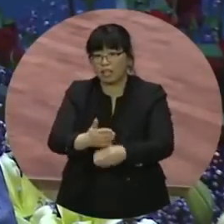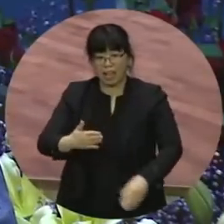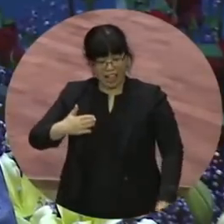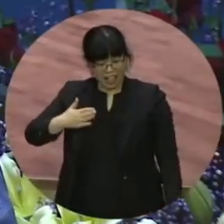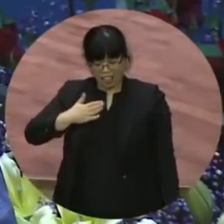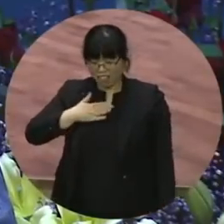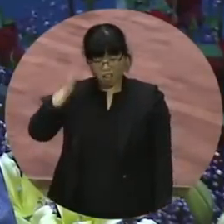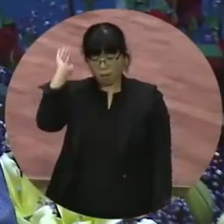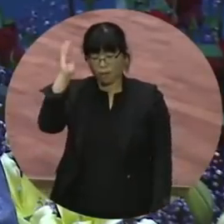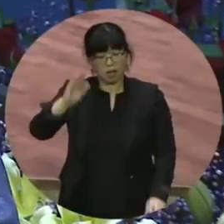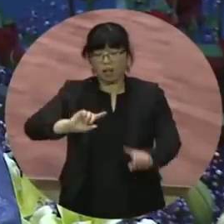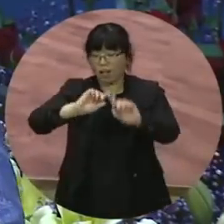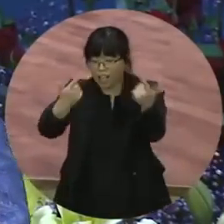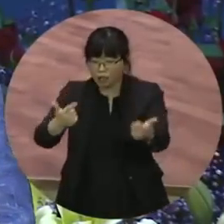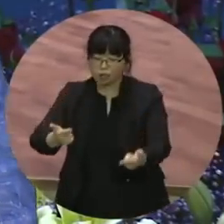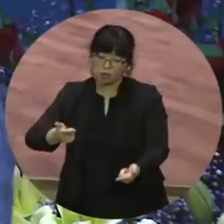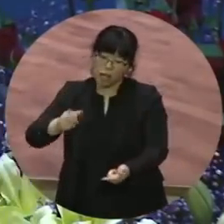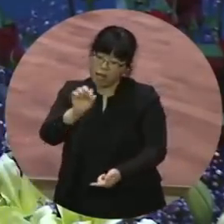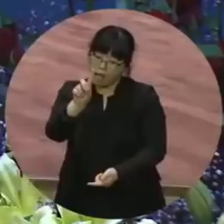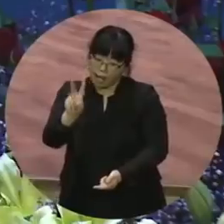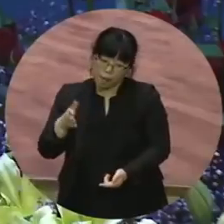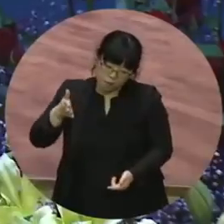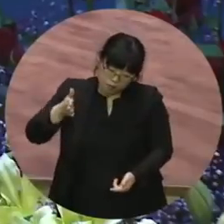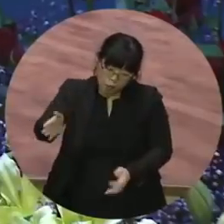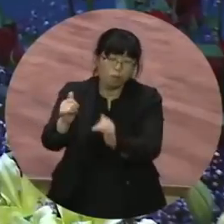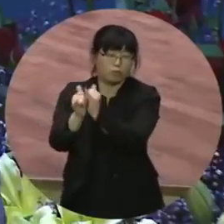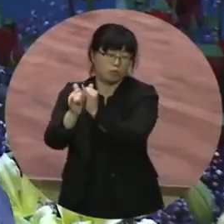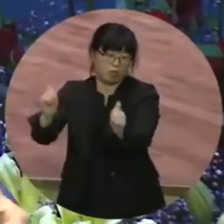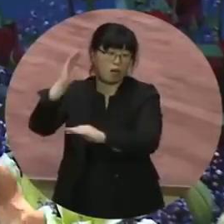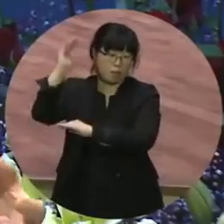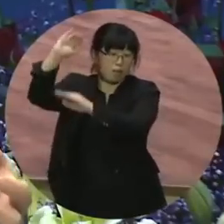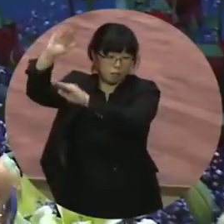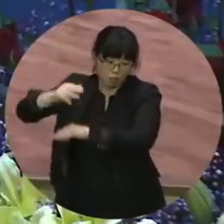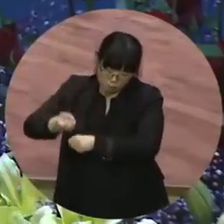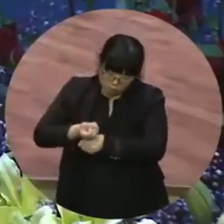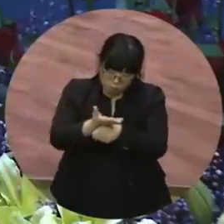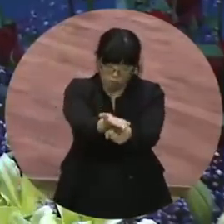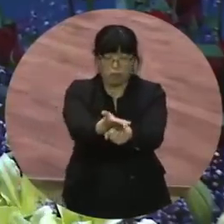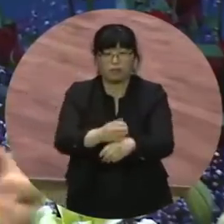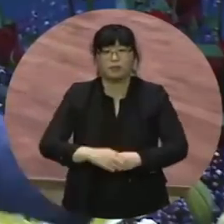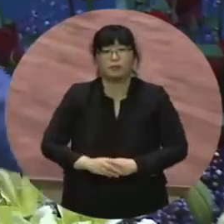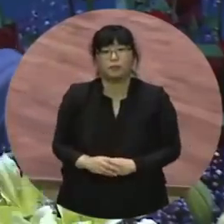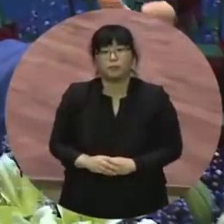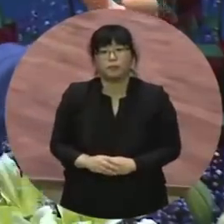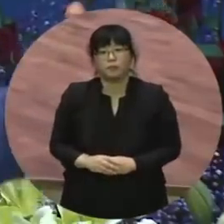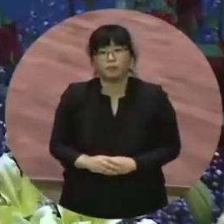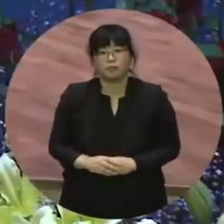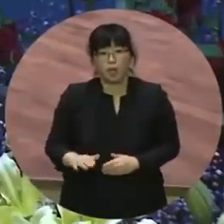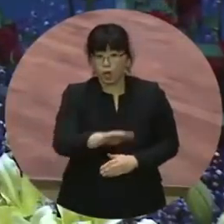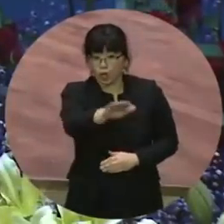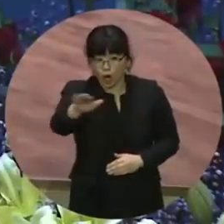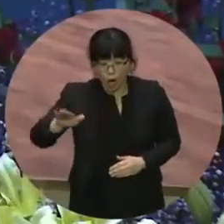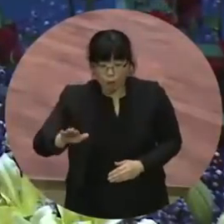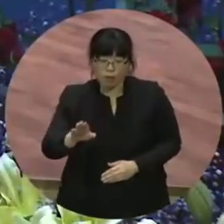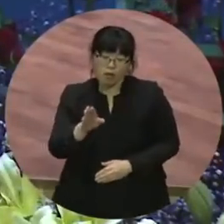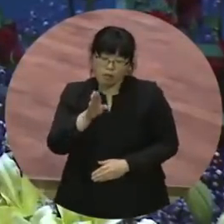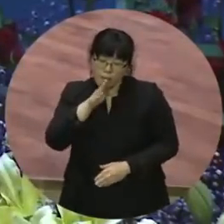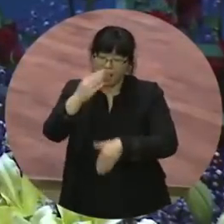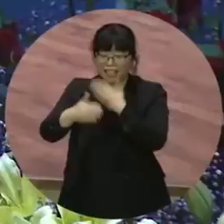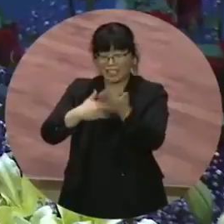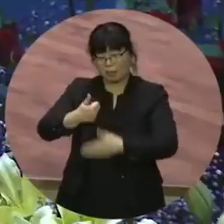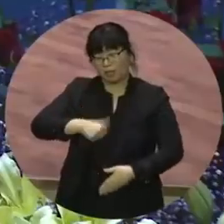응배지 마시기 바랍니다. 이제는 하나님의 자유된 자로서의 신문과 권세를 이유 없이 마음껏